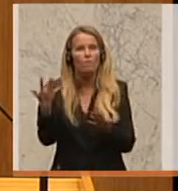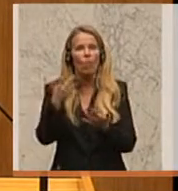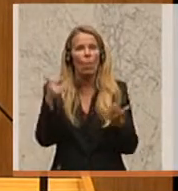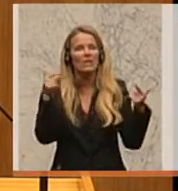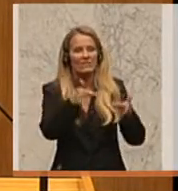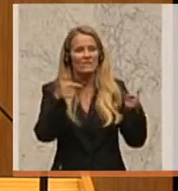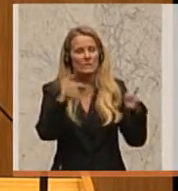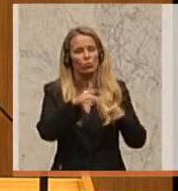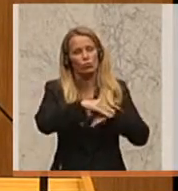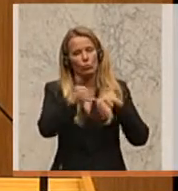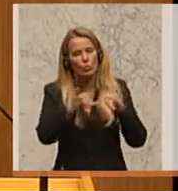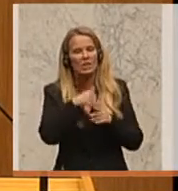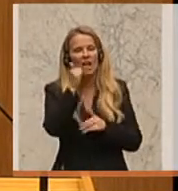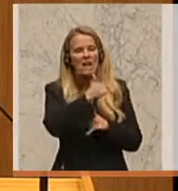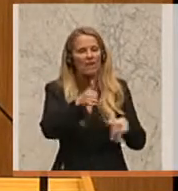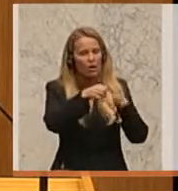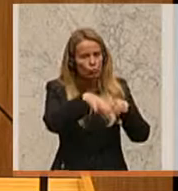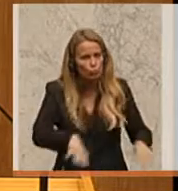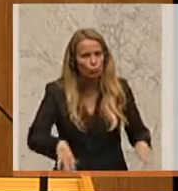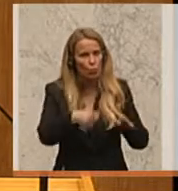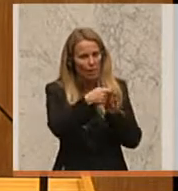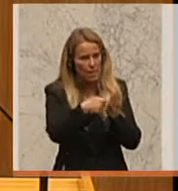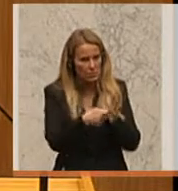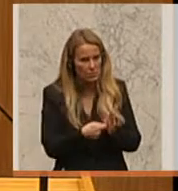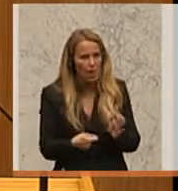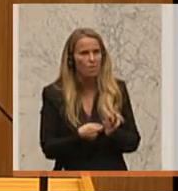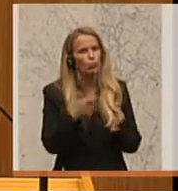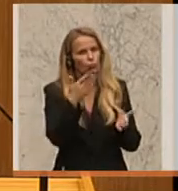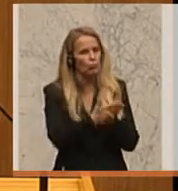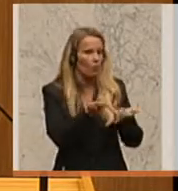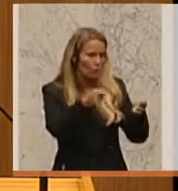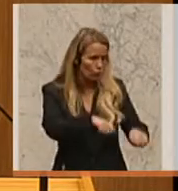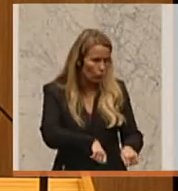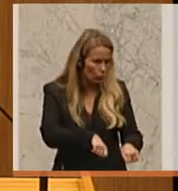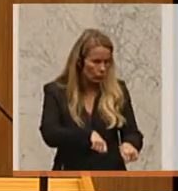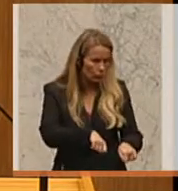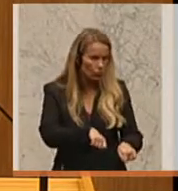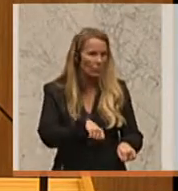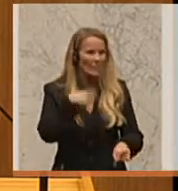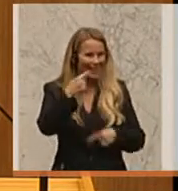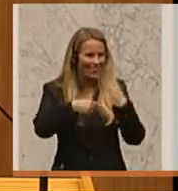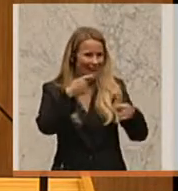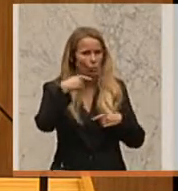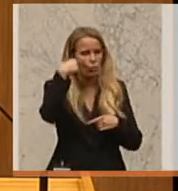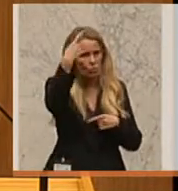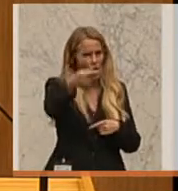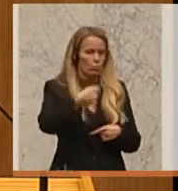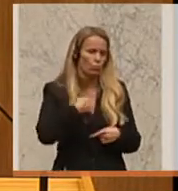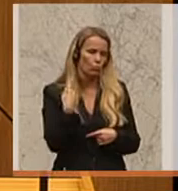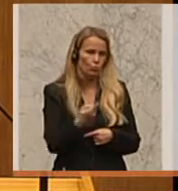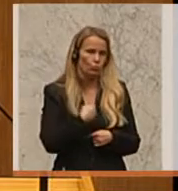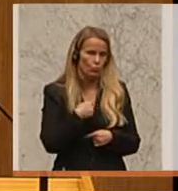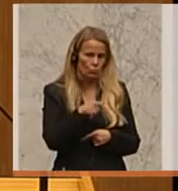in Infrastrukturmaßnahmen beschlossen werden, die die Generationen nach uns